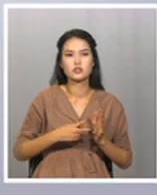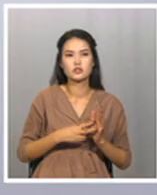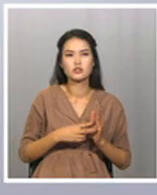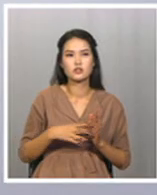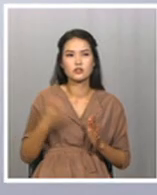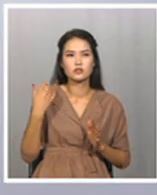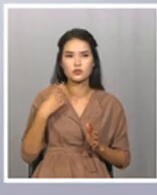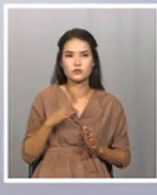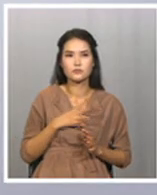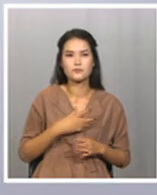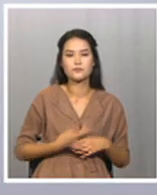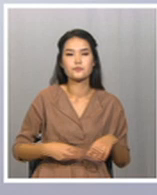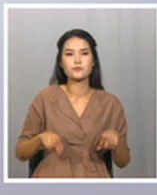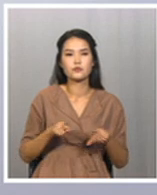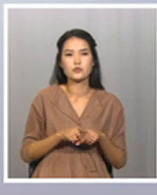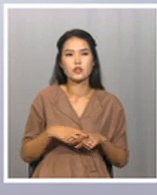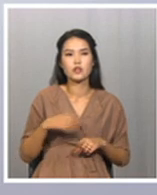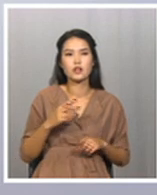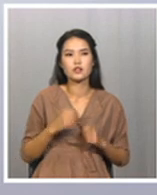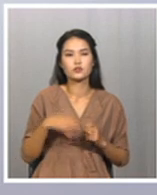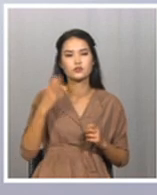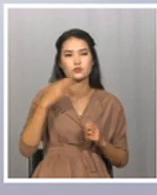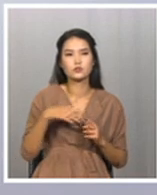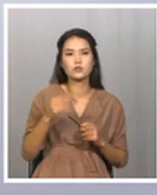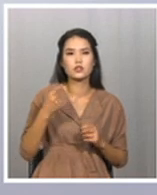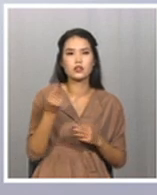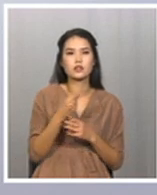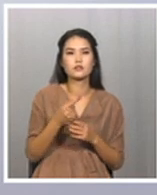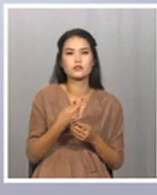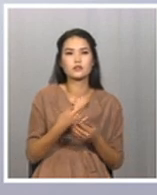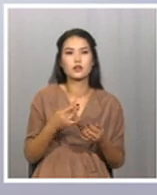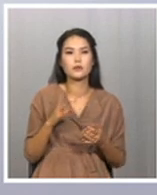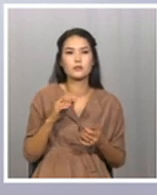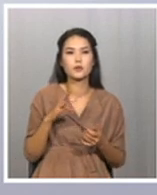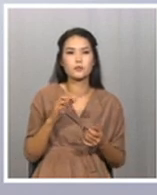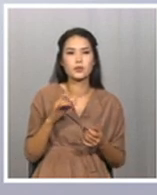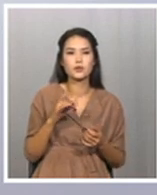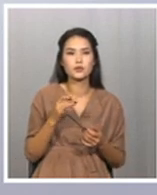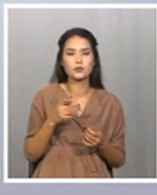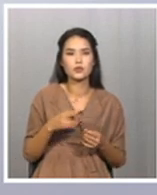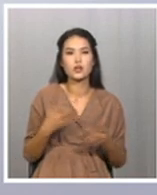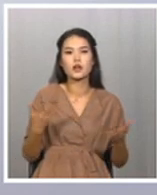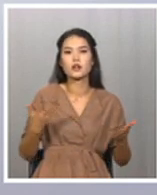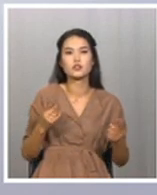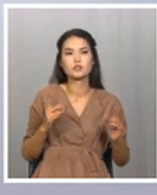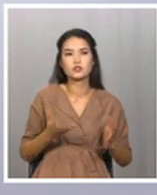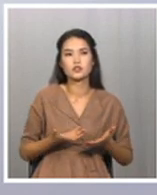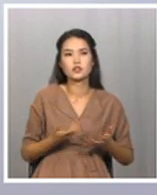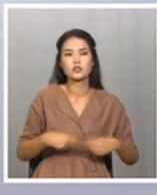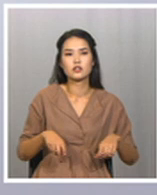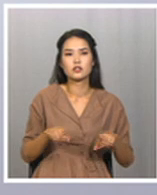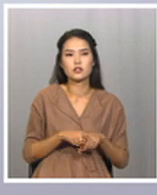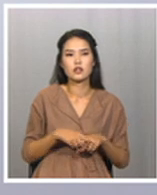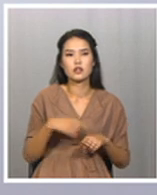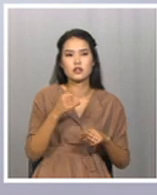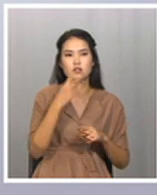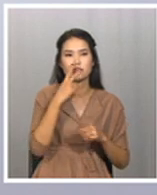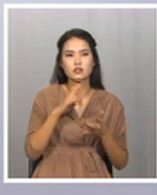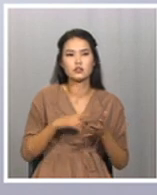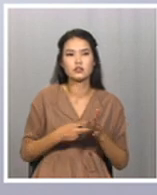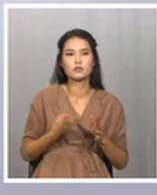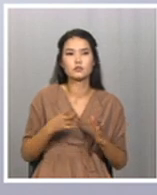иә? Яғни сызықты функциялардың графиктері перпендикуляр болады қандай жағдайда? Ол үшін бізге мынандай шарт орындалу